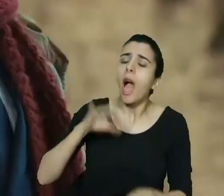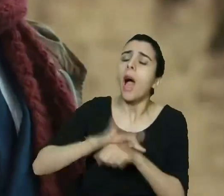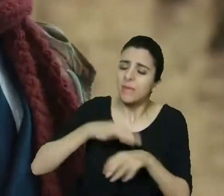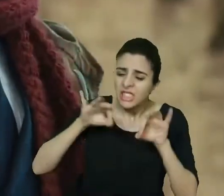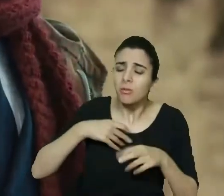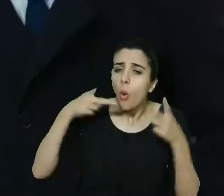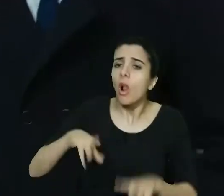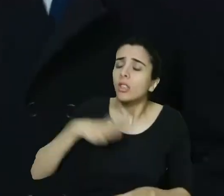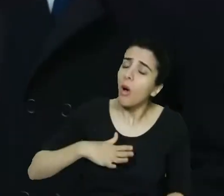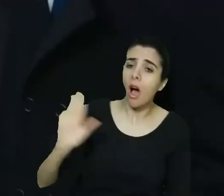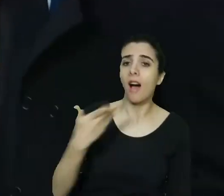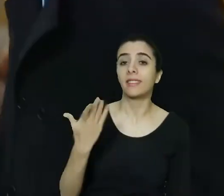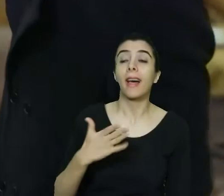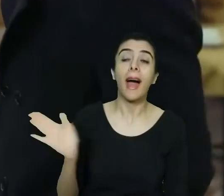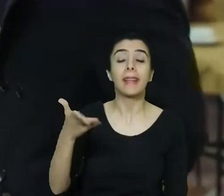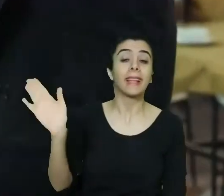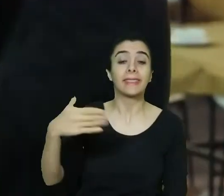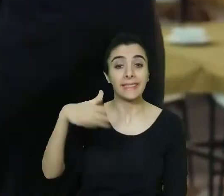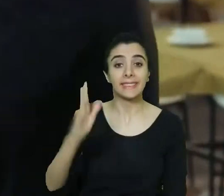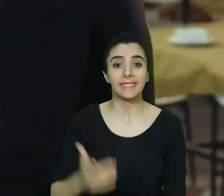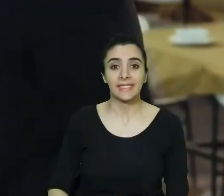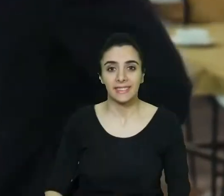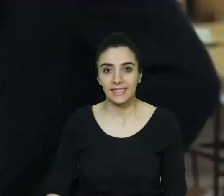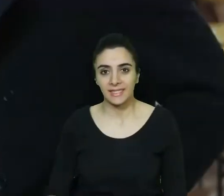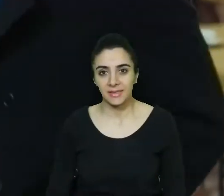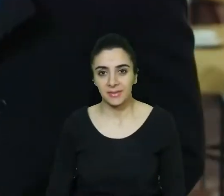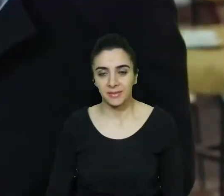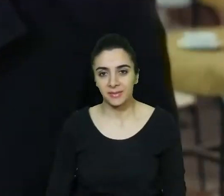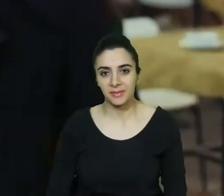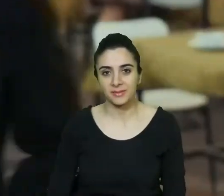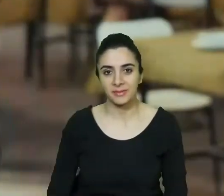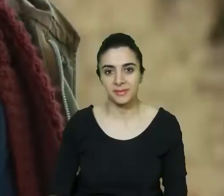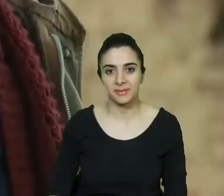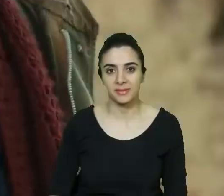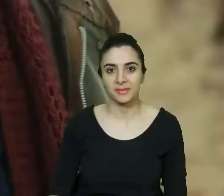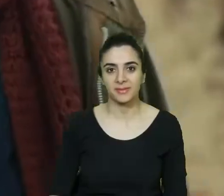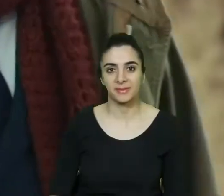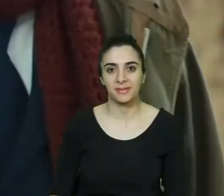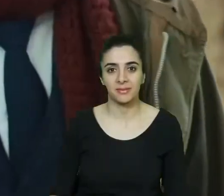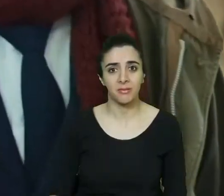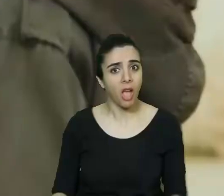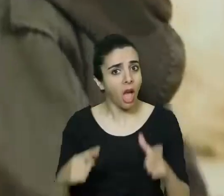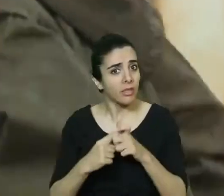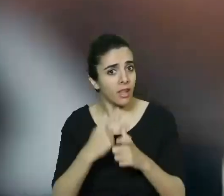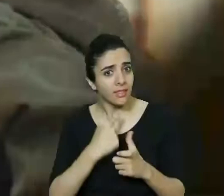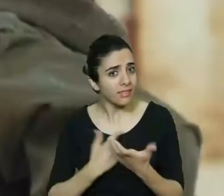burada şu an vurun ya. Hadi. Gidelim diye işaret etti. Başıyla selam verip ayrıldılar yanlarından. Ede dedi